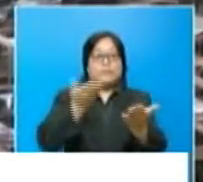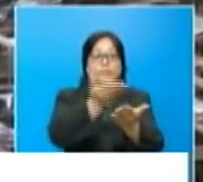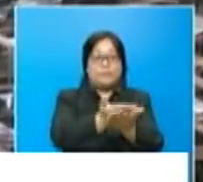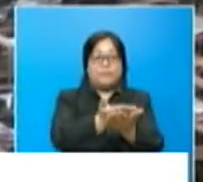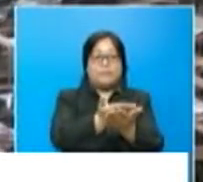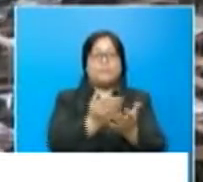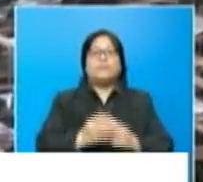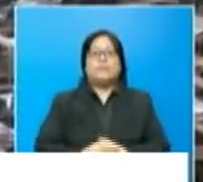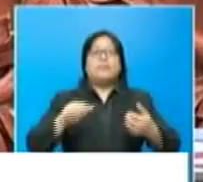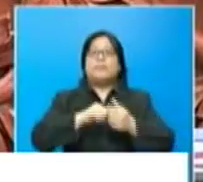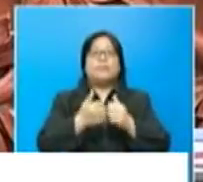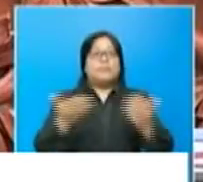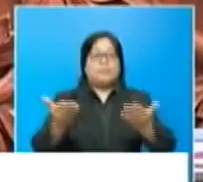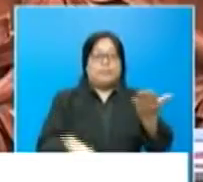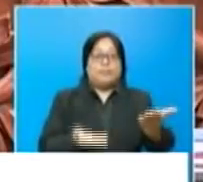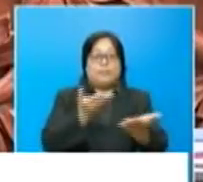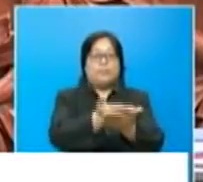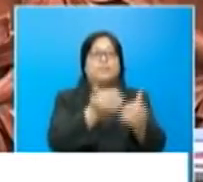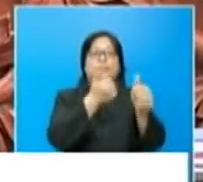bahagi. Saya rasa kebanyakan